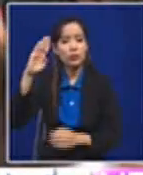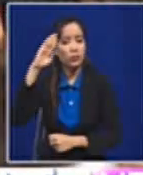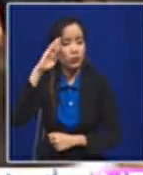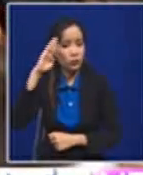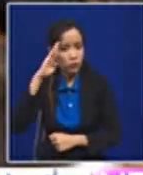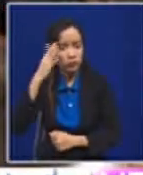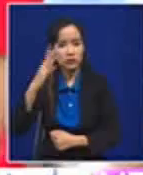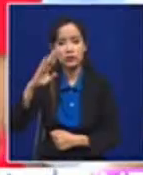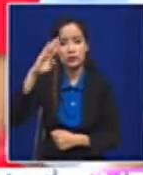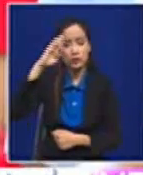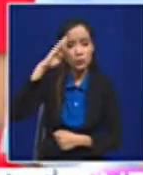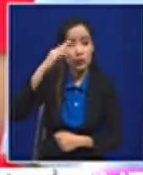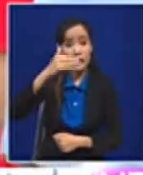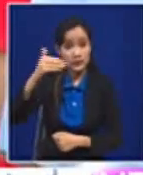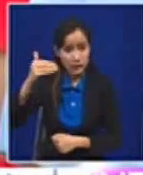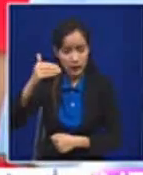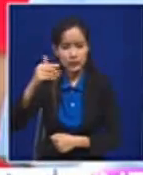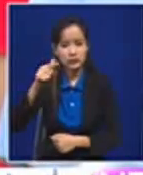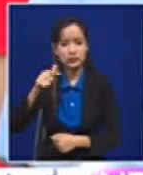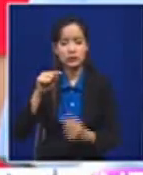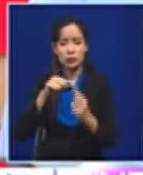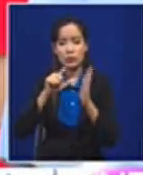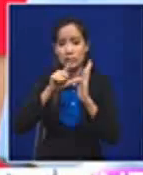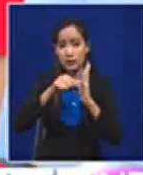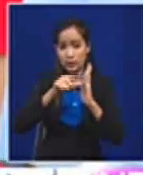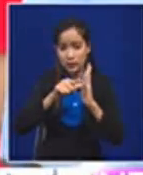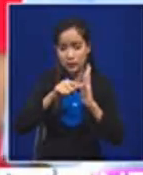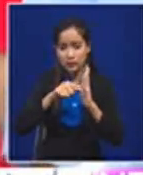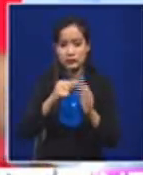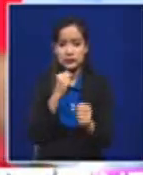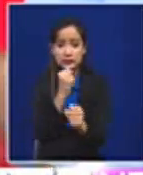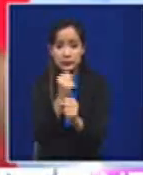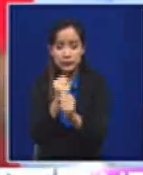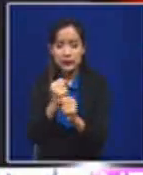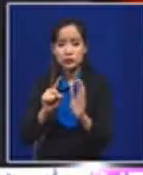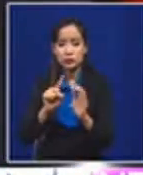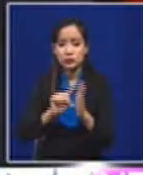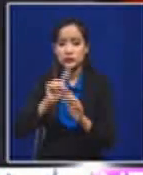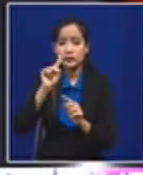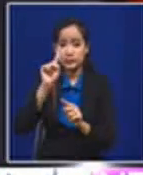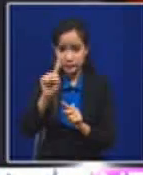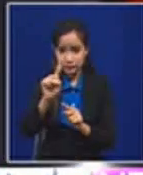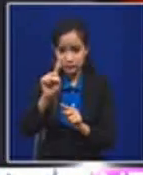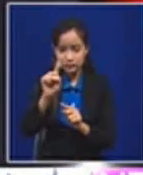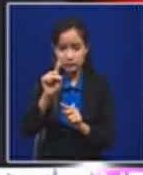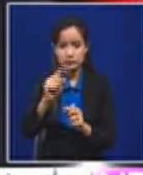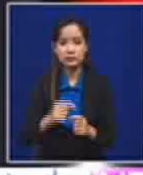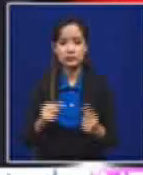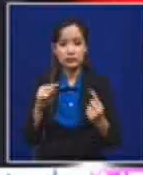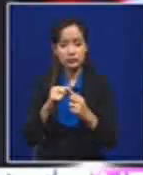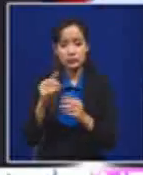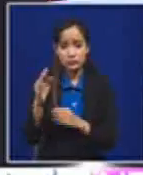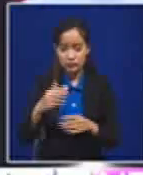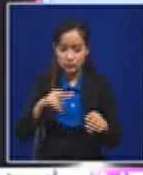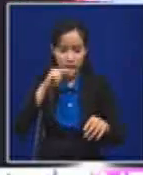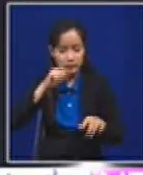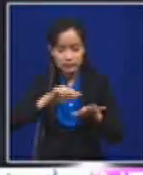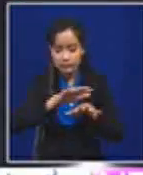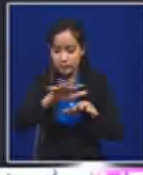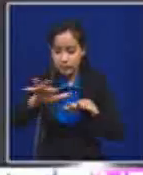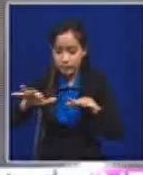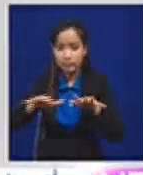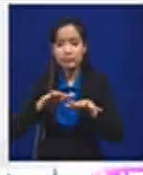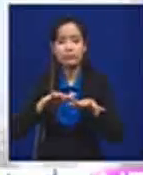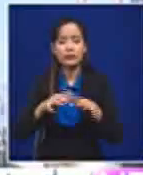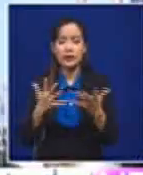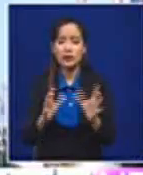านตำรวจแห่งชาติในฐานะเลขานุการคณะกรรมการขับเคลื่อนยุทธศาสตร์ชุดที่1กรมทรัพยากรทางทะเลและชายฝั่งและหน่วยงานที่เกี่ย